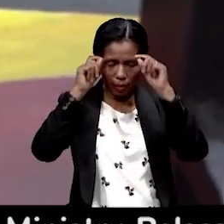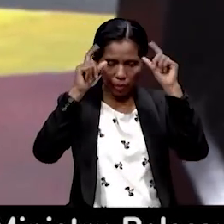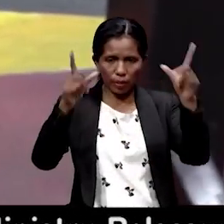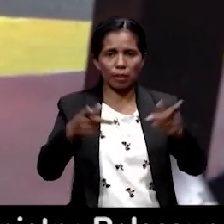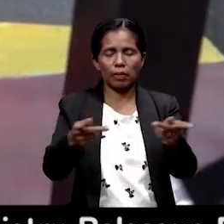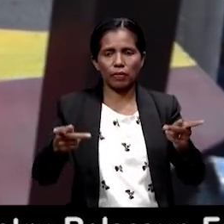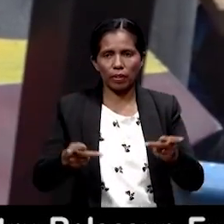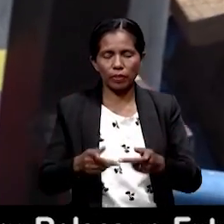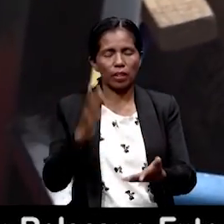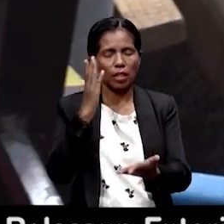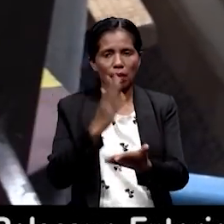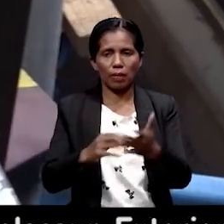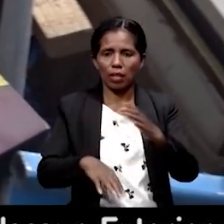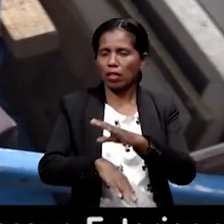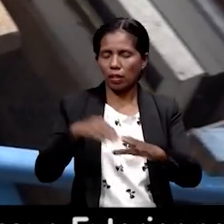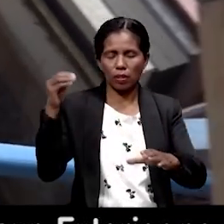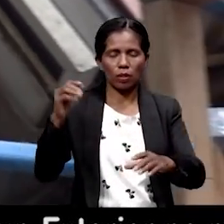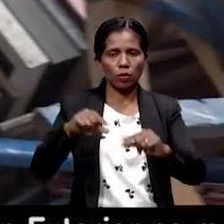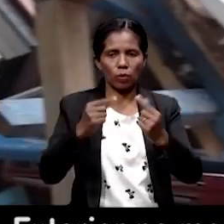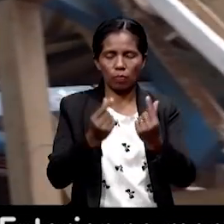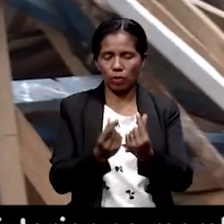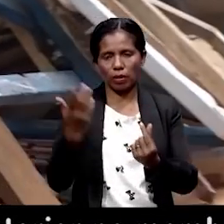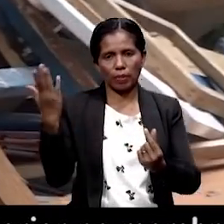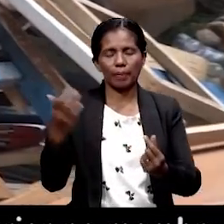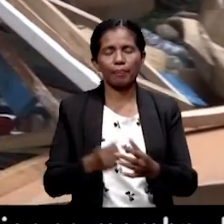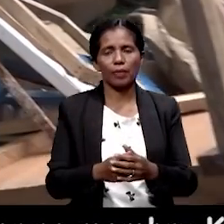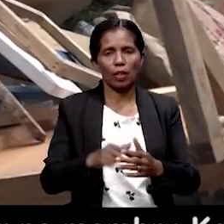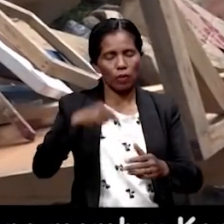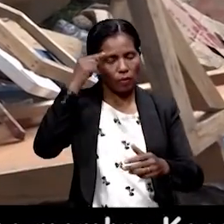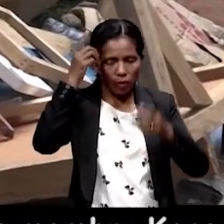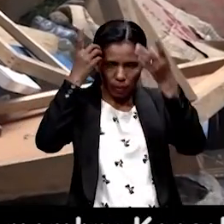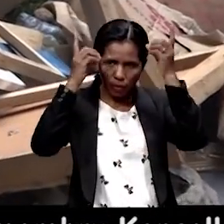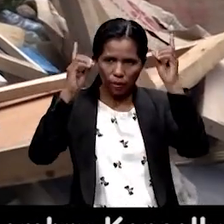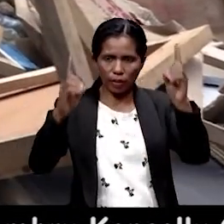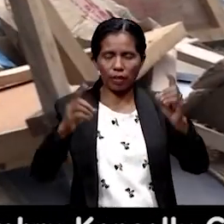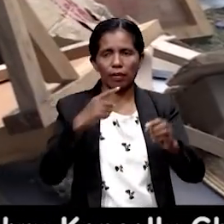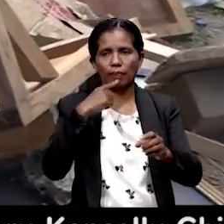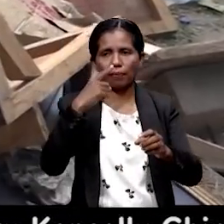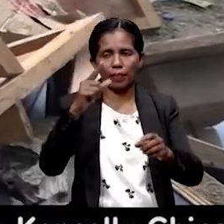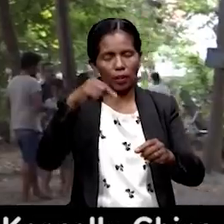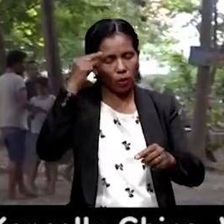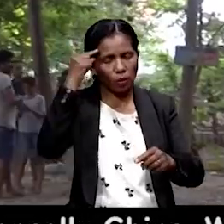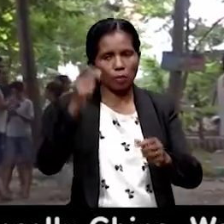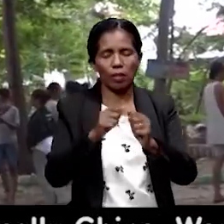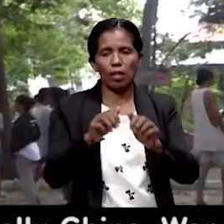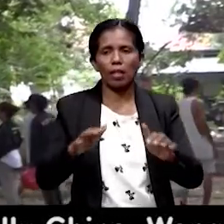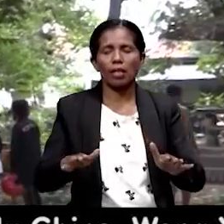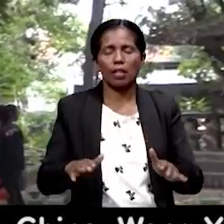referen hori asai obrigatori Grupo Arte Moris. Ho governo desiza unian ne be prejudica ba Grupo Arte Moris